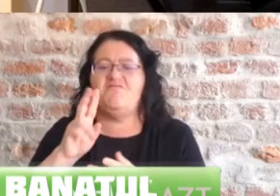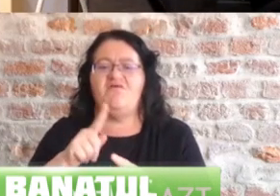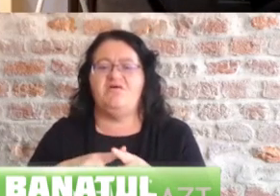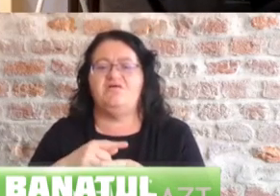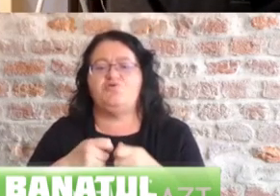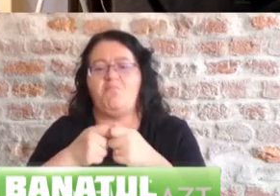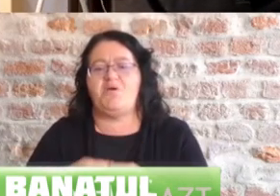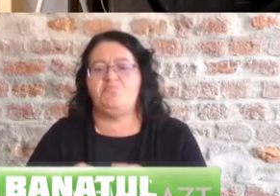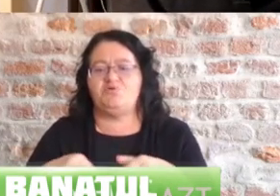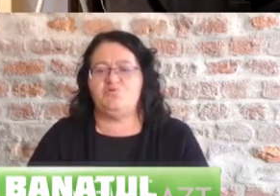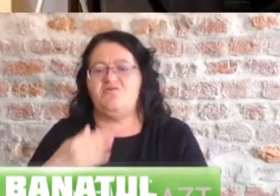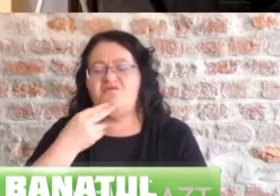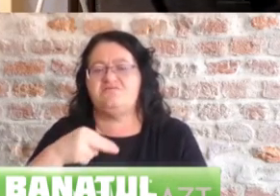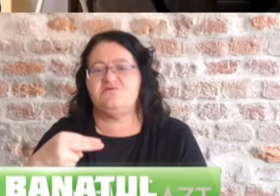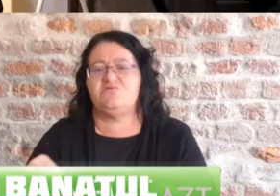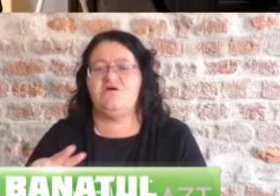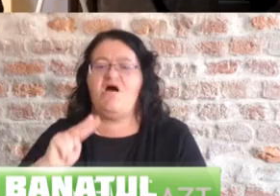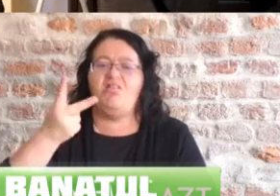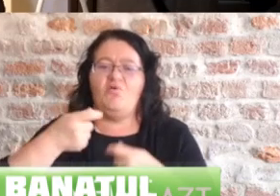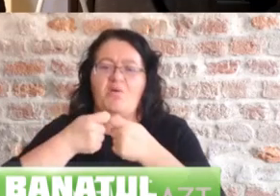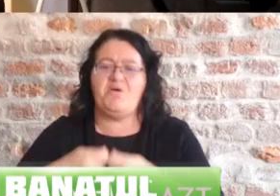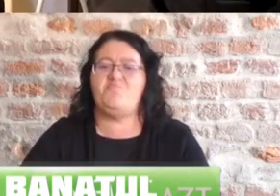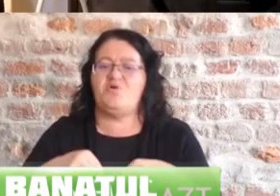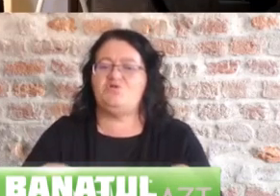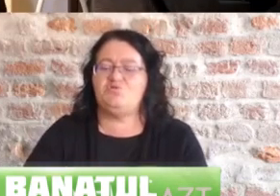Și aș vrea să continuăm la cel de-al doilea